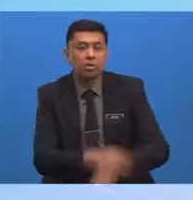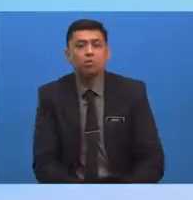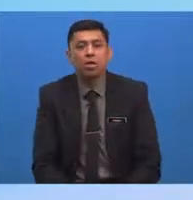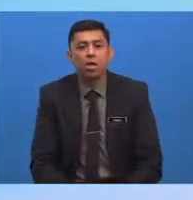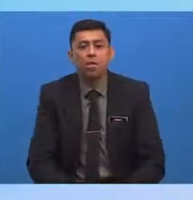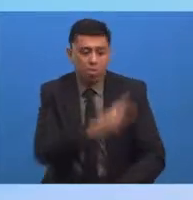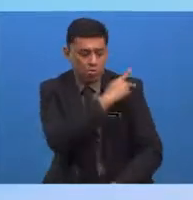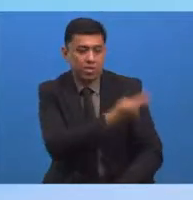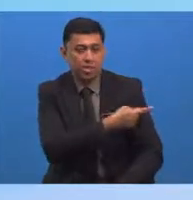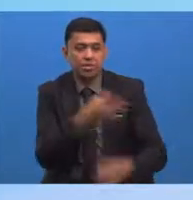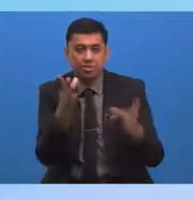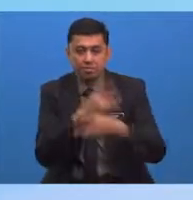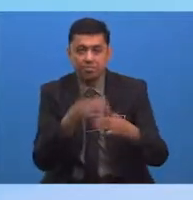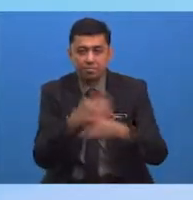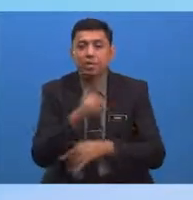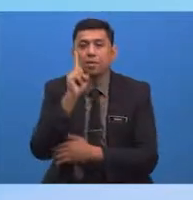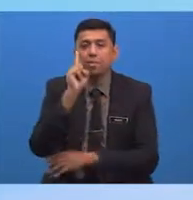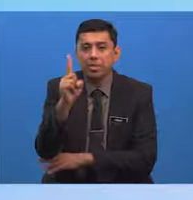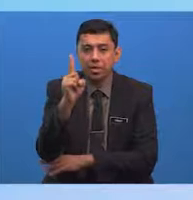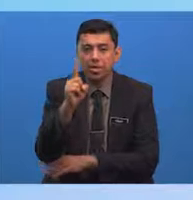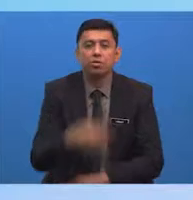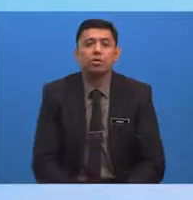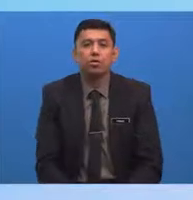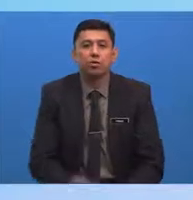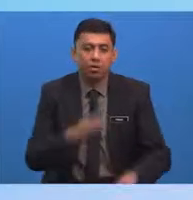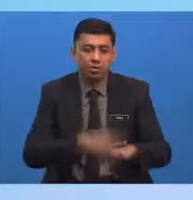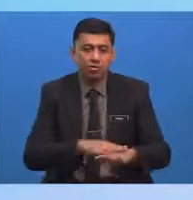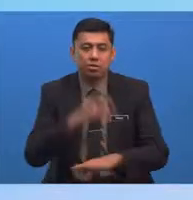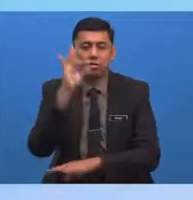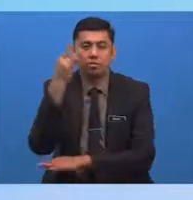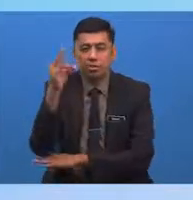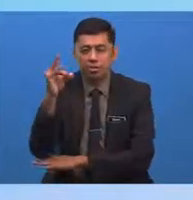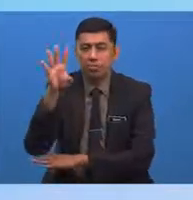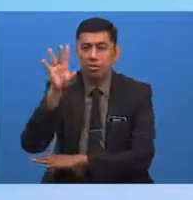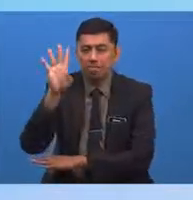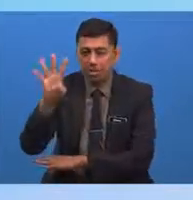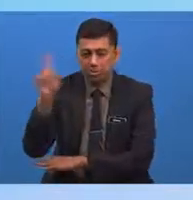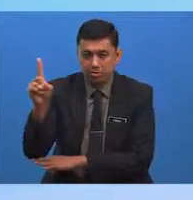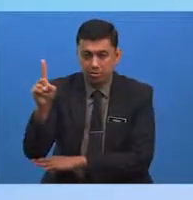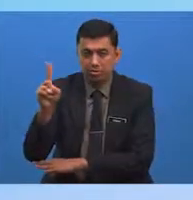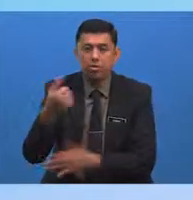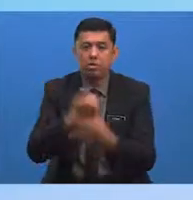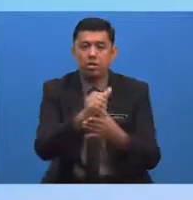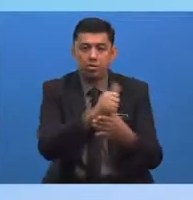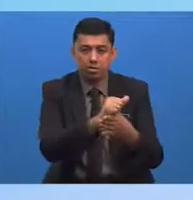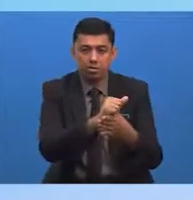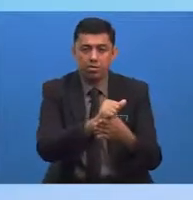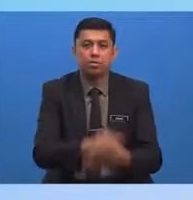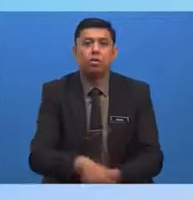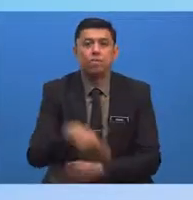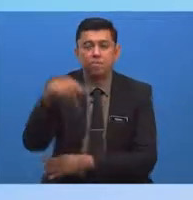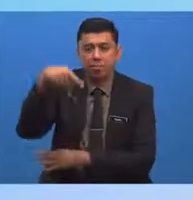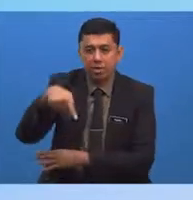menguasai Sarawak. Perjanjian pertama dimeterai pada tahun 1841 antara Pangeran Raja Muda